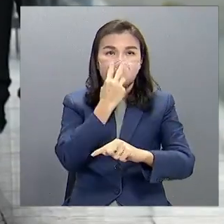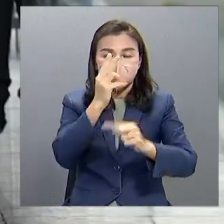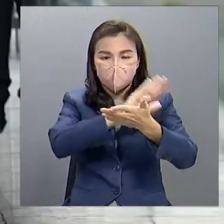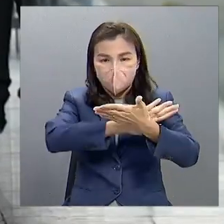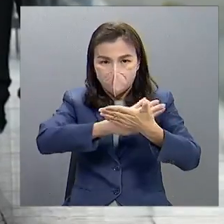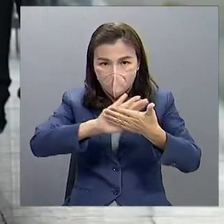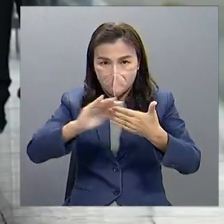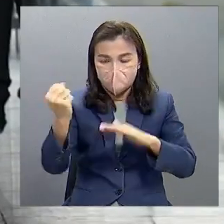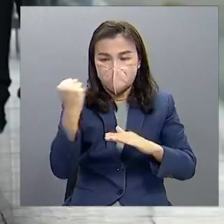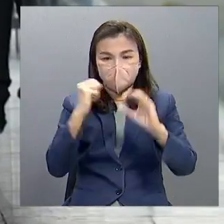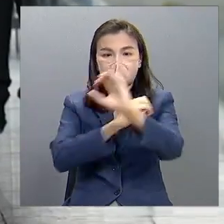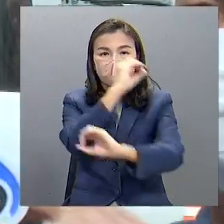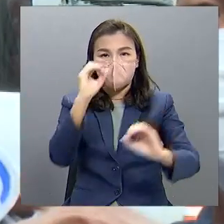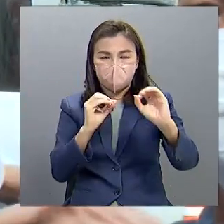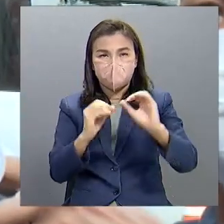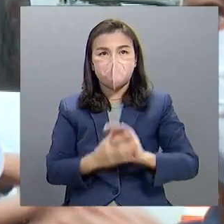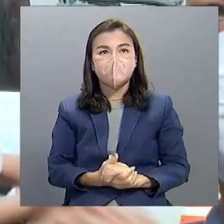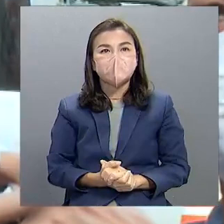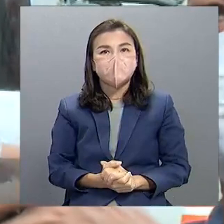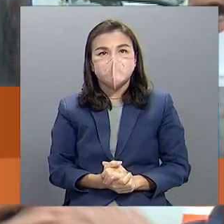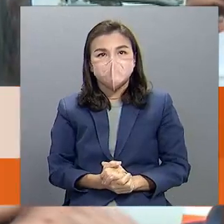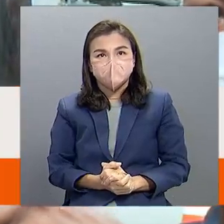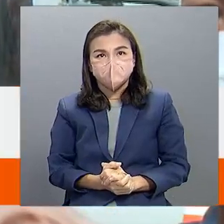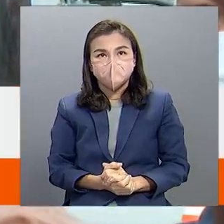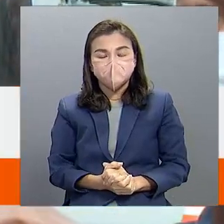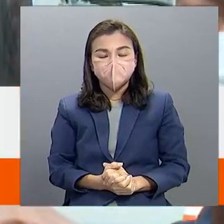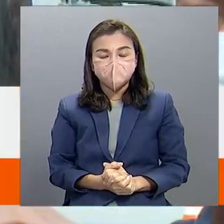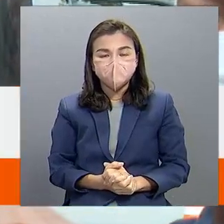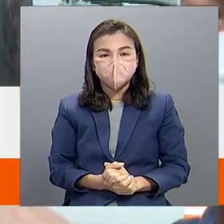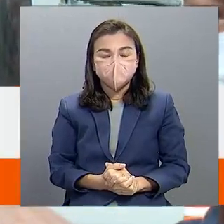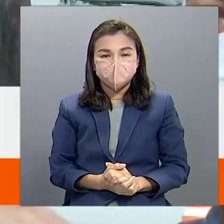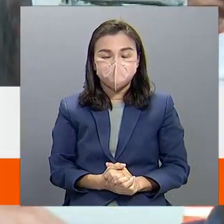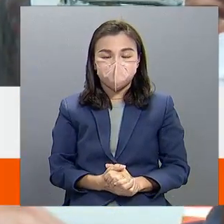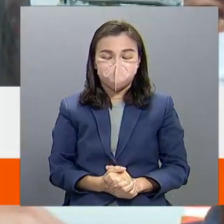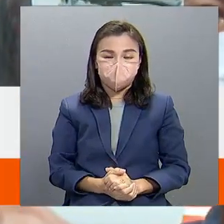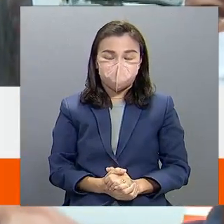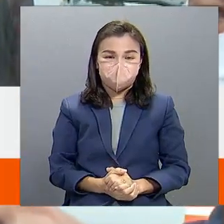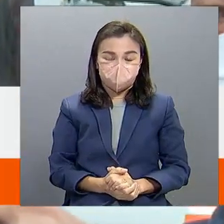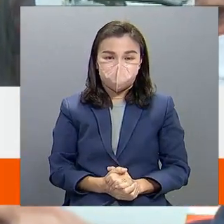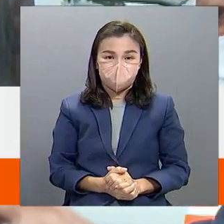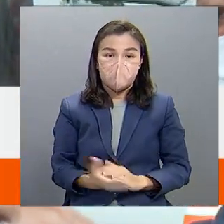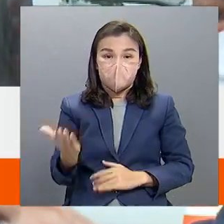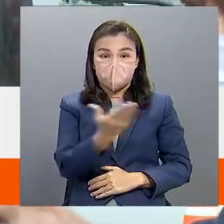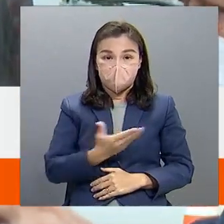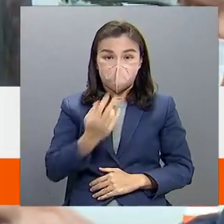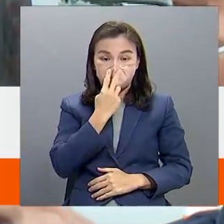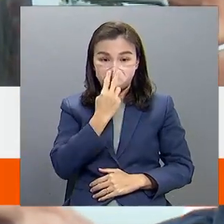ดค่ะ เหตุการณ์ที่เราจะต้องดูในอนาคตนะ